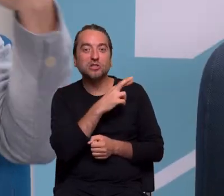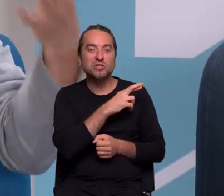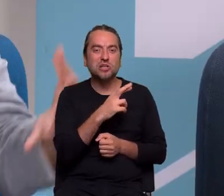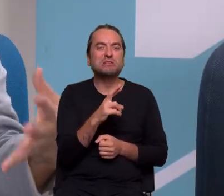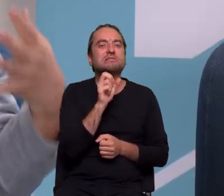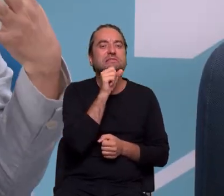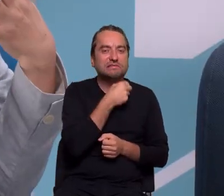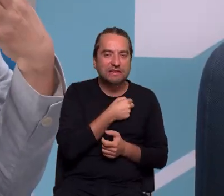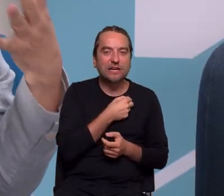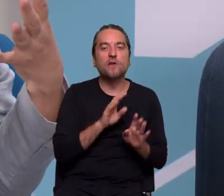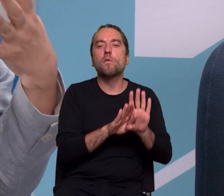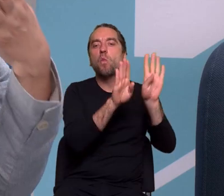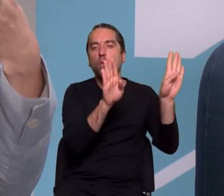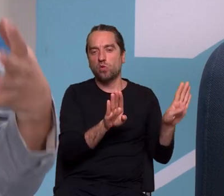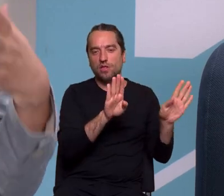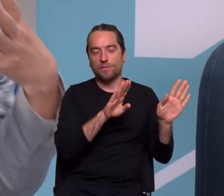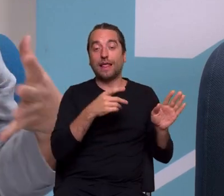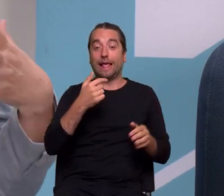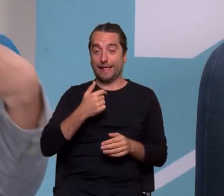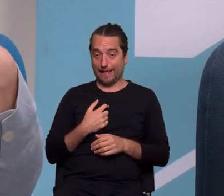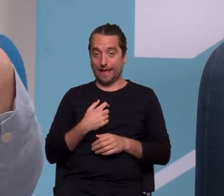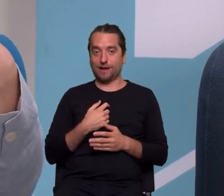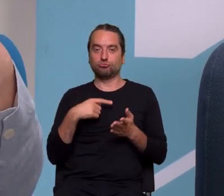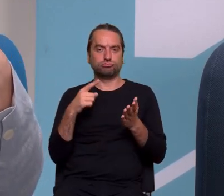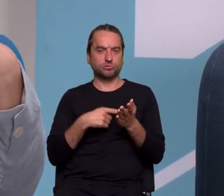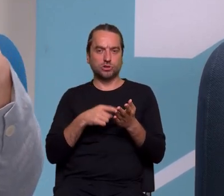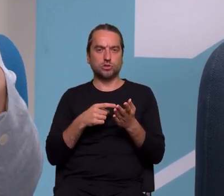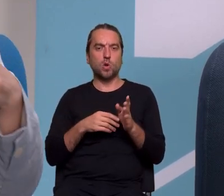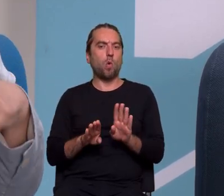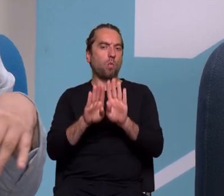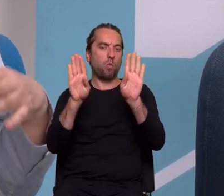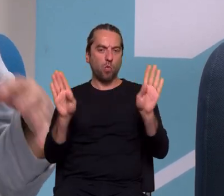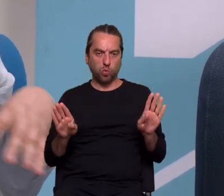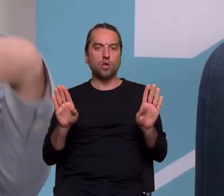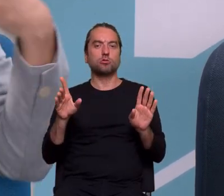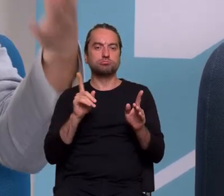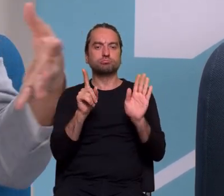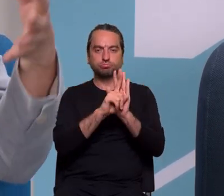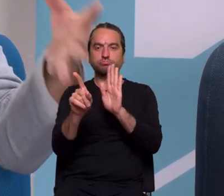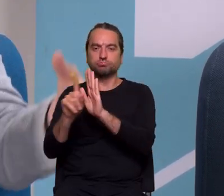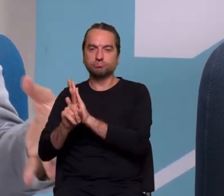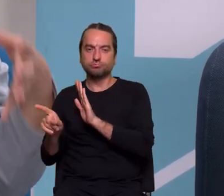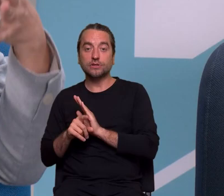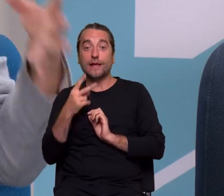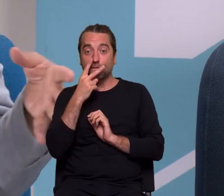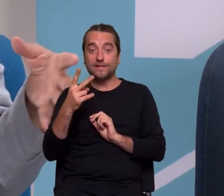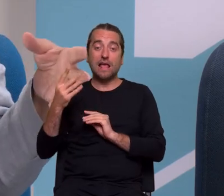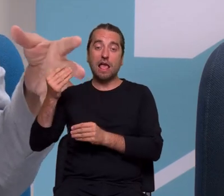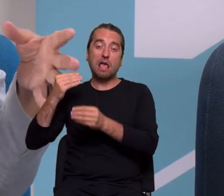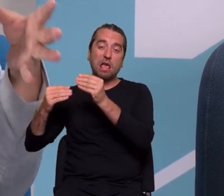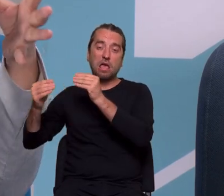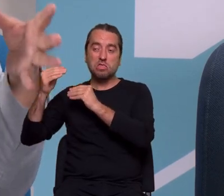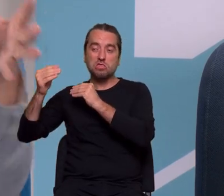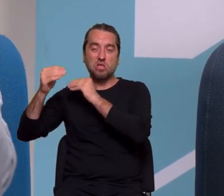faktycznie ja bywająca bardzo często w muzeach spotykam takie ekspozycje etnograficzne, gdzie rzeczywiście nikt